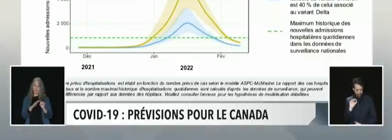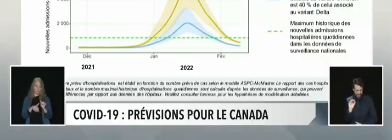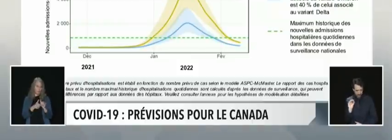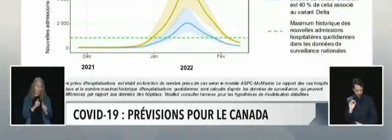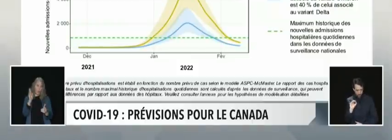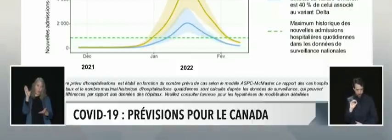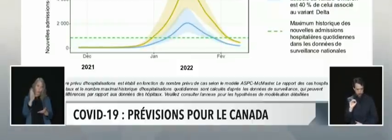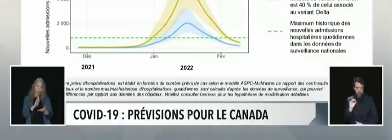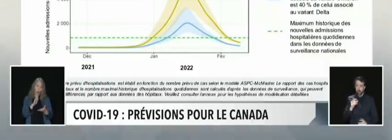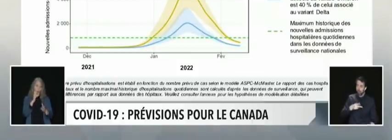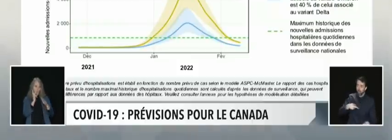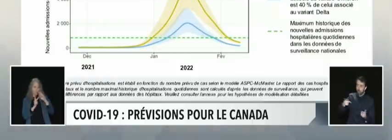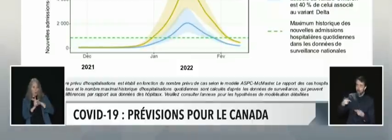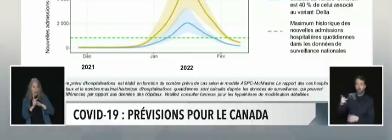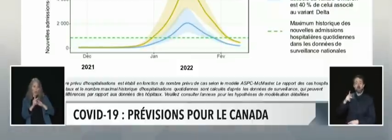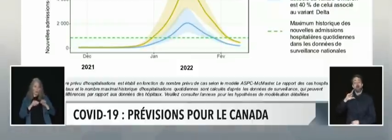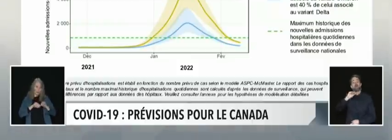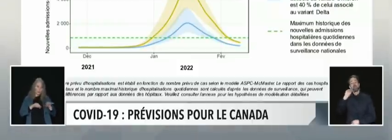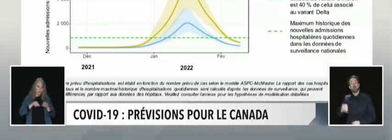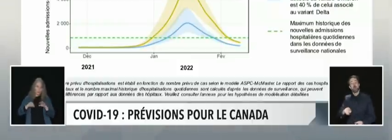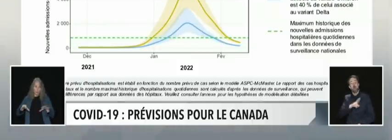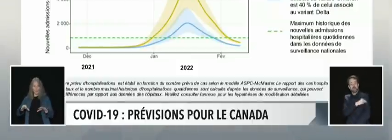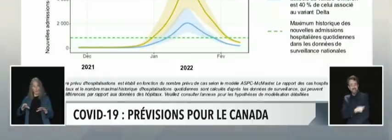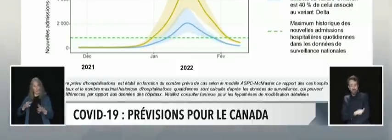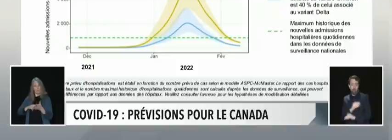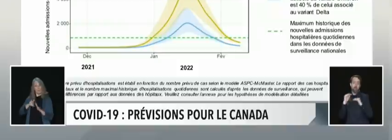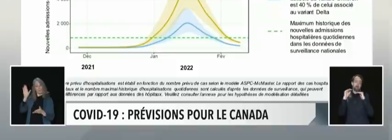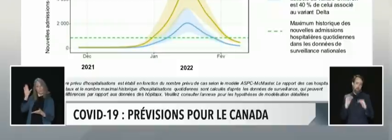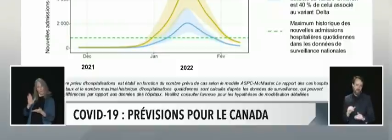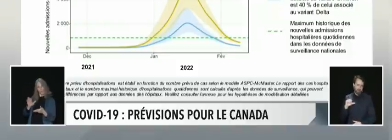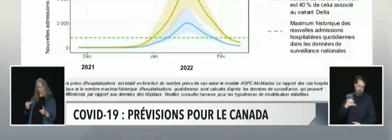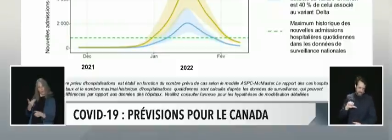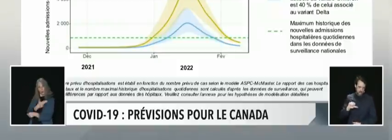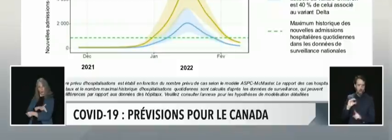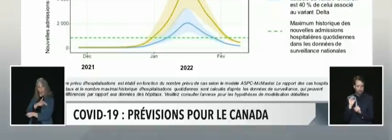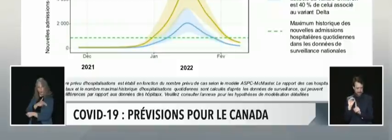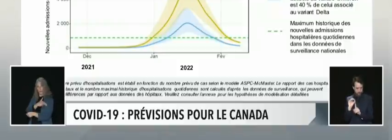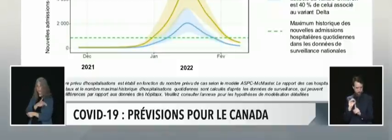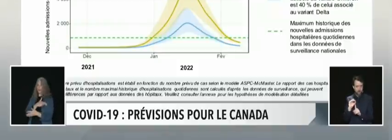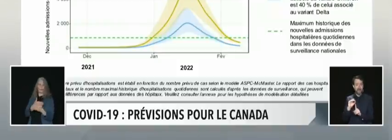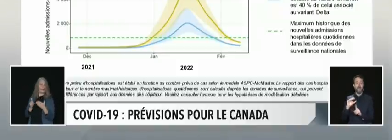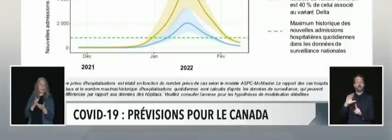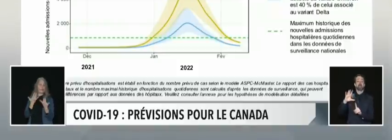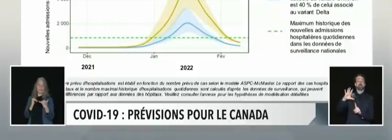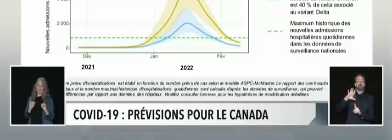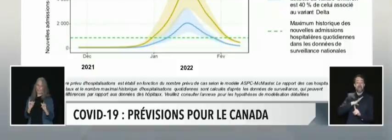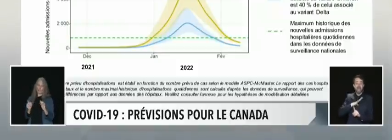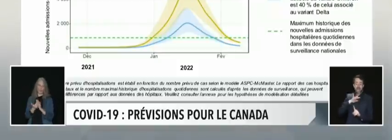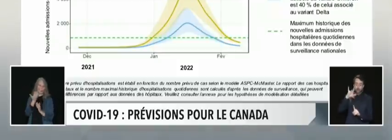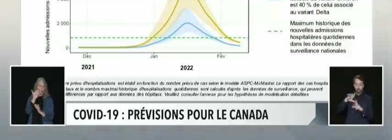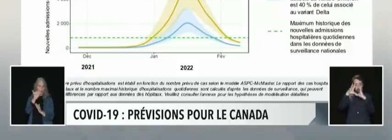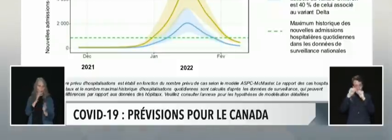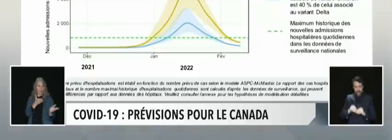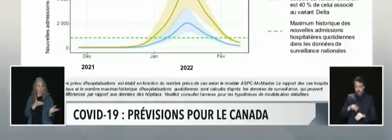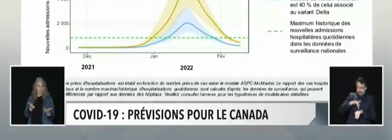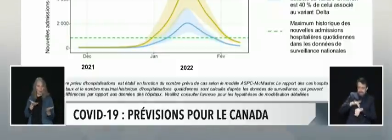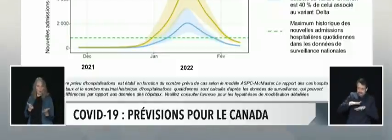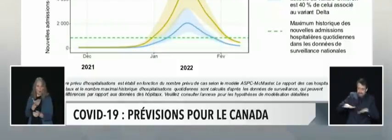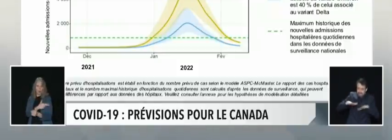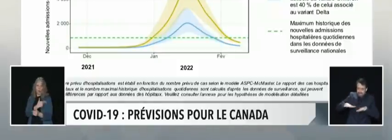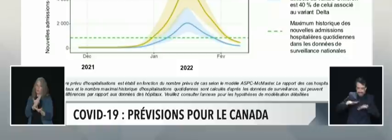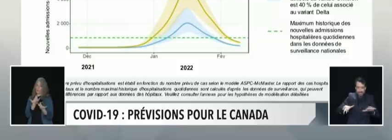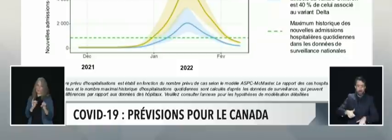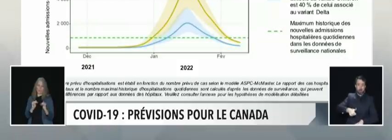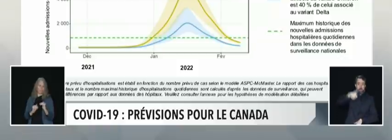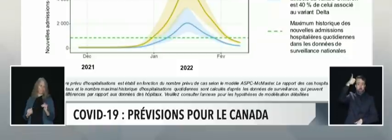'hospitalisation nettement inférieur du variant Omicron, les nouvelles hospitalisations quotidiennes pourraient